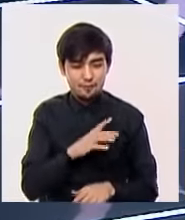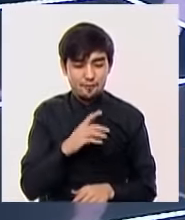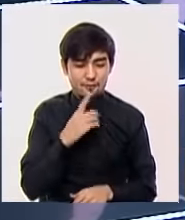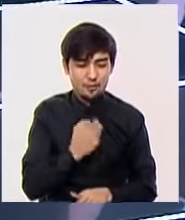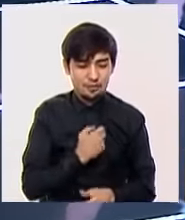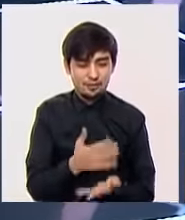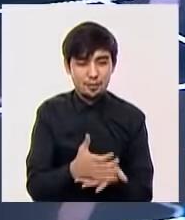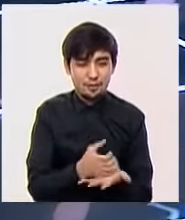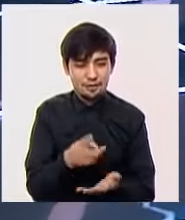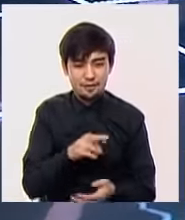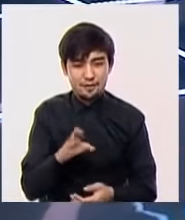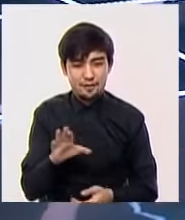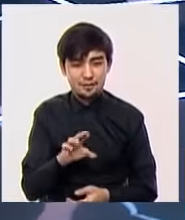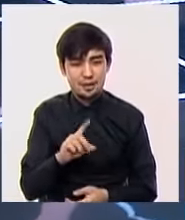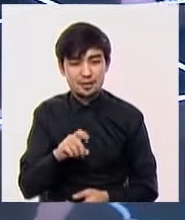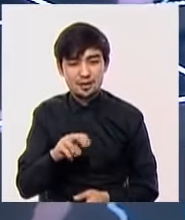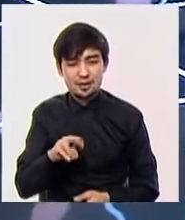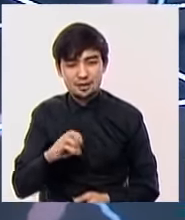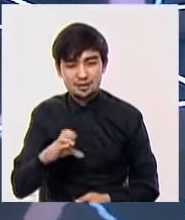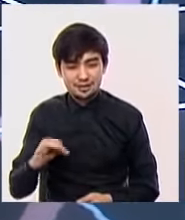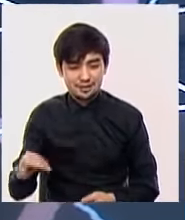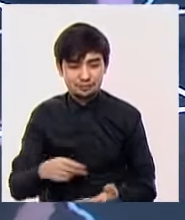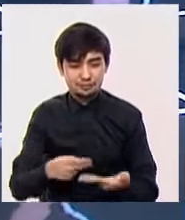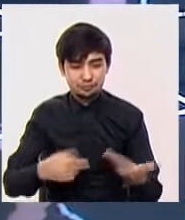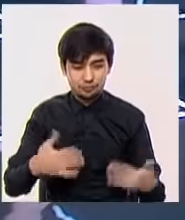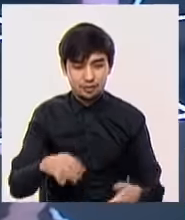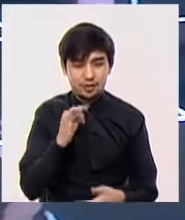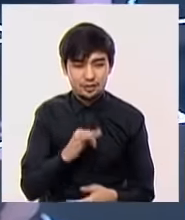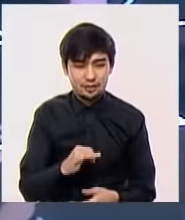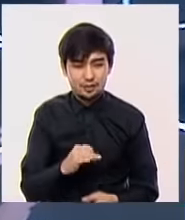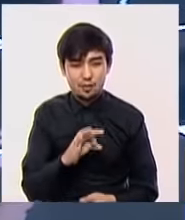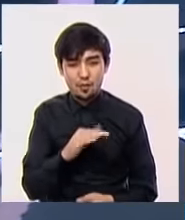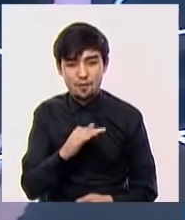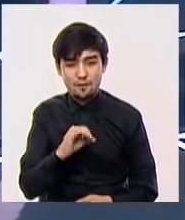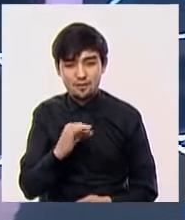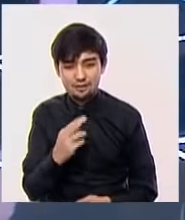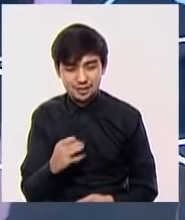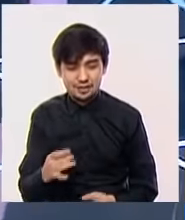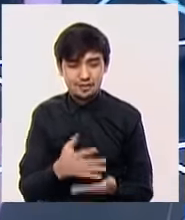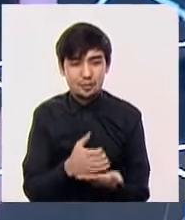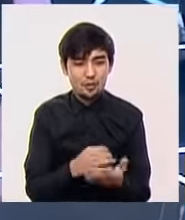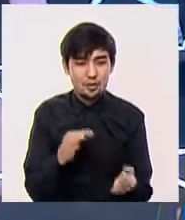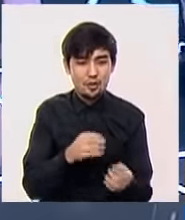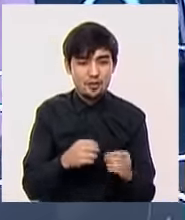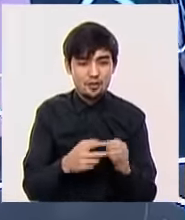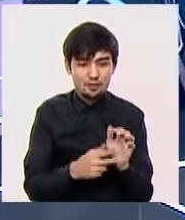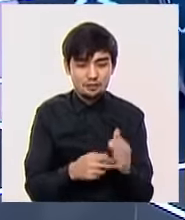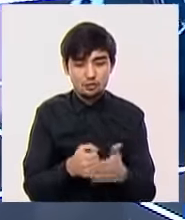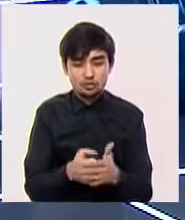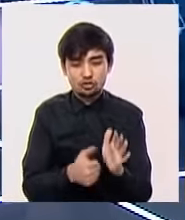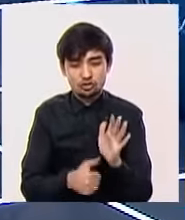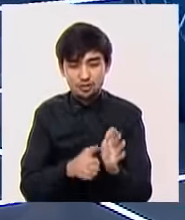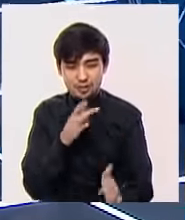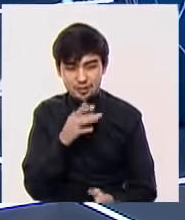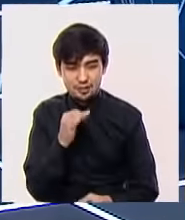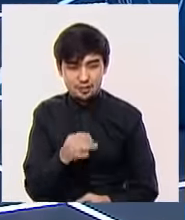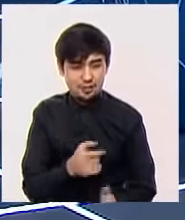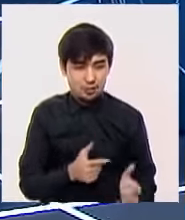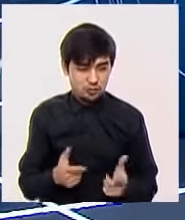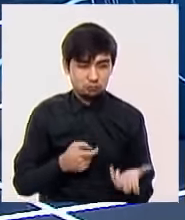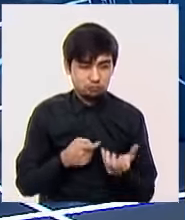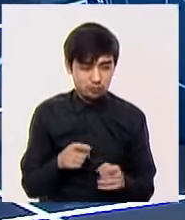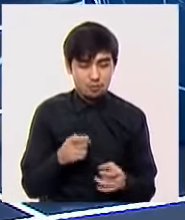президент владимир зелинский мобилизация коснется рядовых офицеров запаса от 18 до 60 лет готовы вооружаться